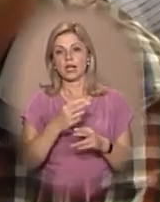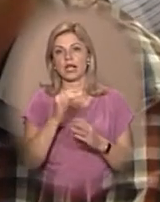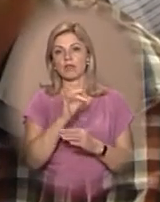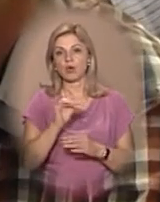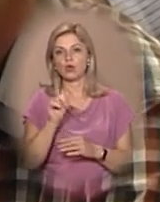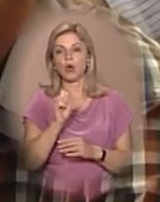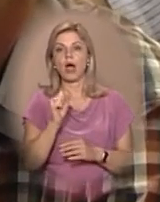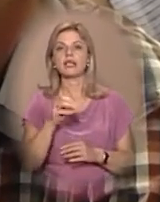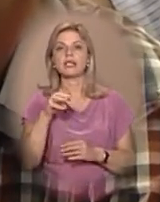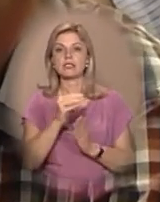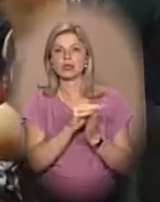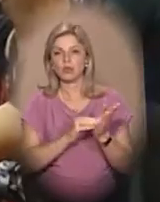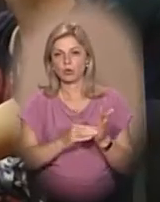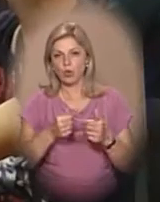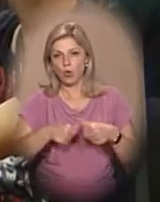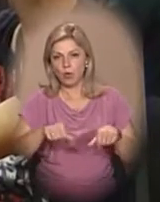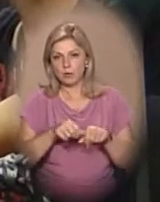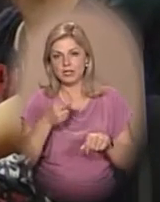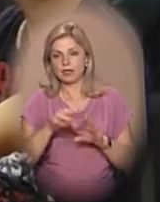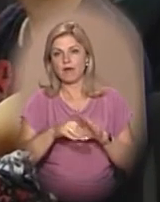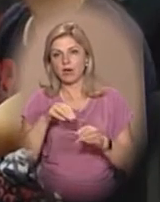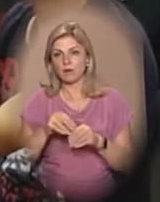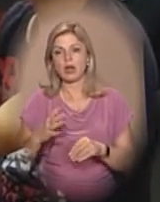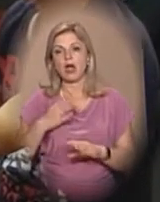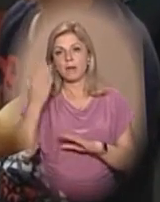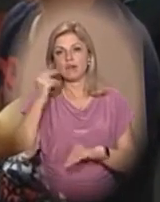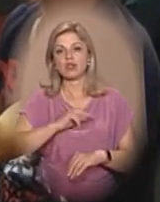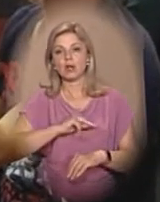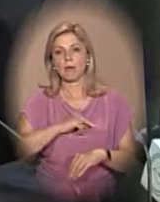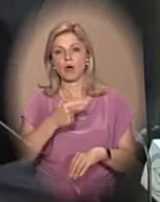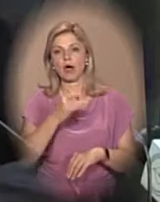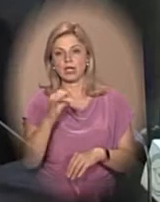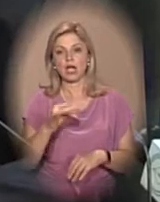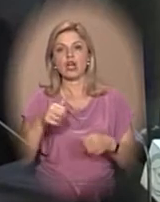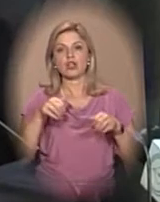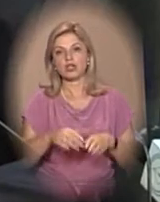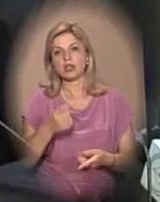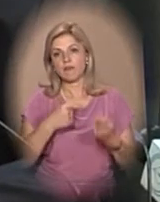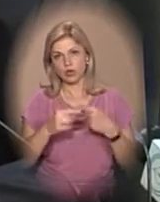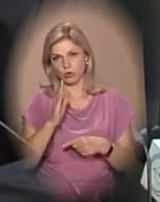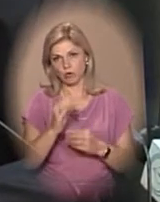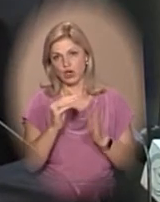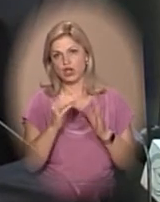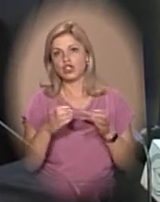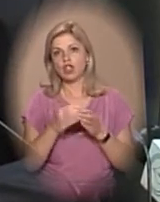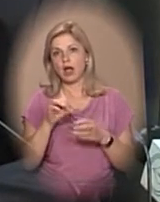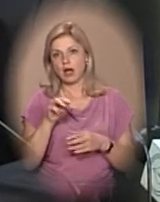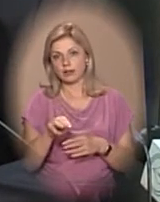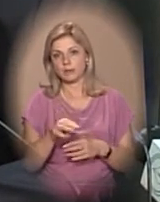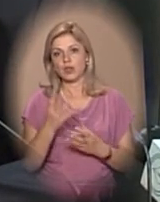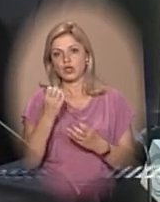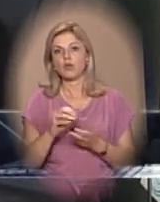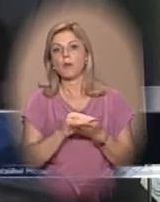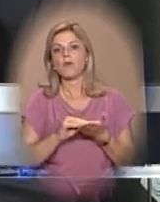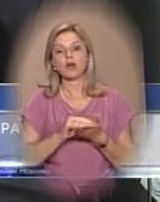атестаційна комісія, створена для відбору колишніх співробітників ДАІ, вирішила повернути їх до штату. Я хочу ще раз наголосити, такого